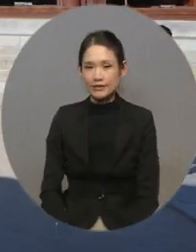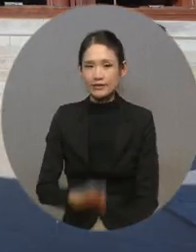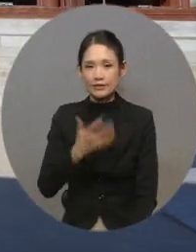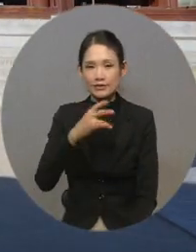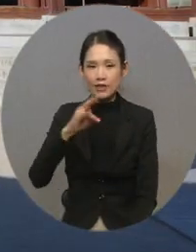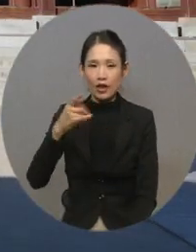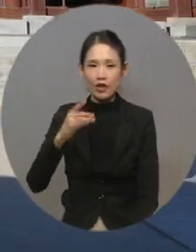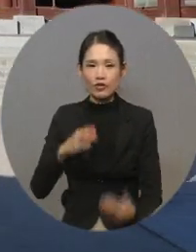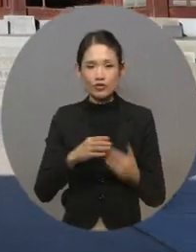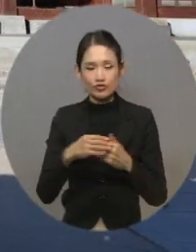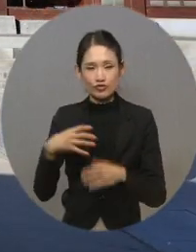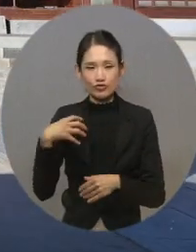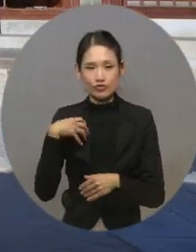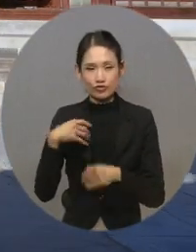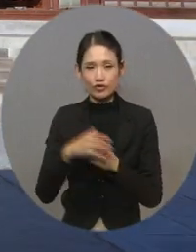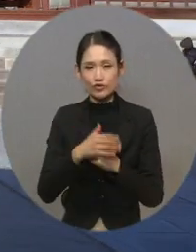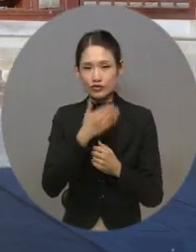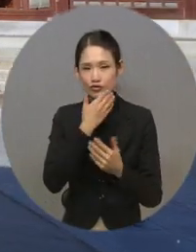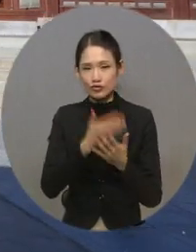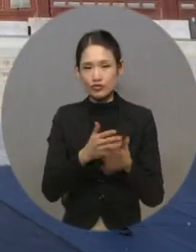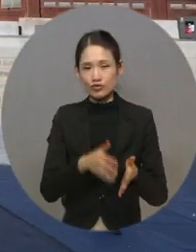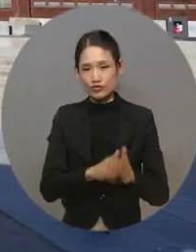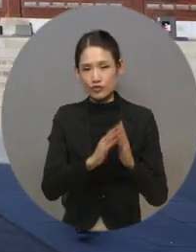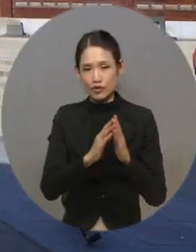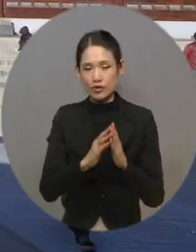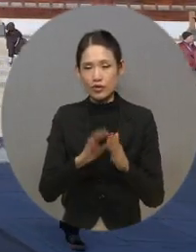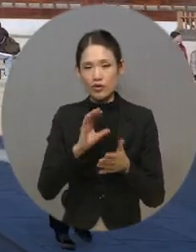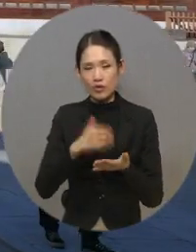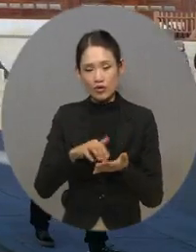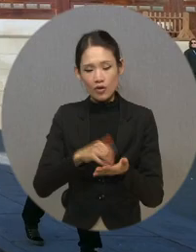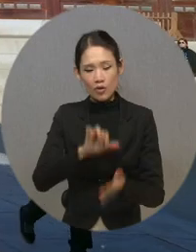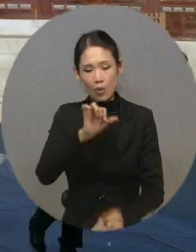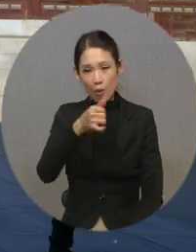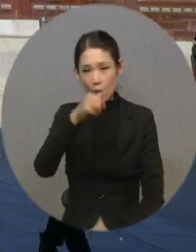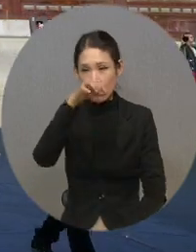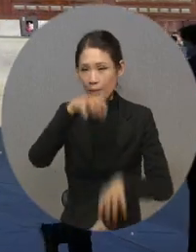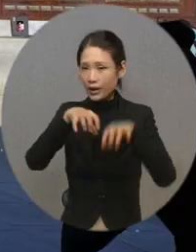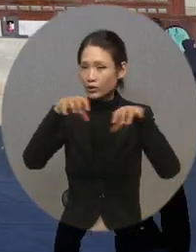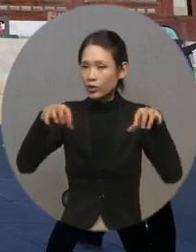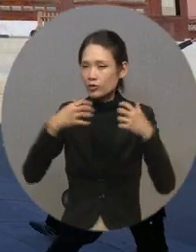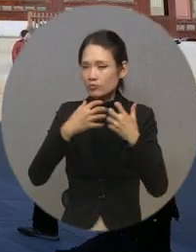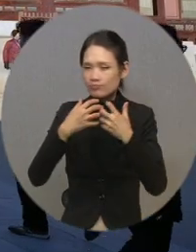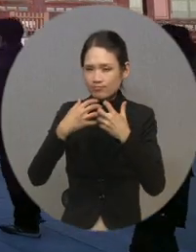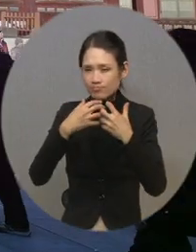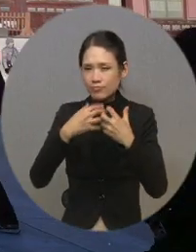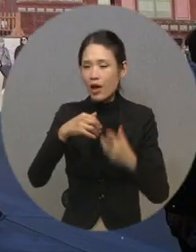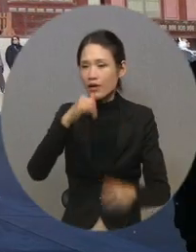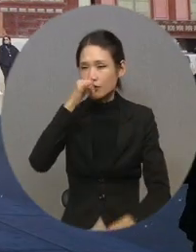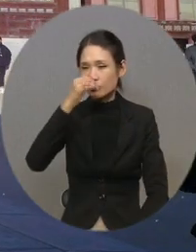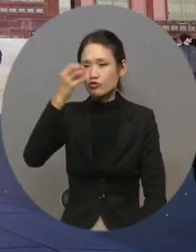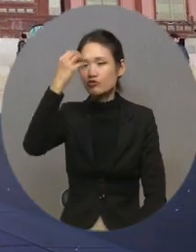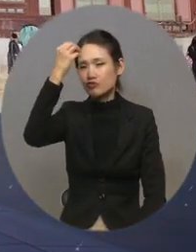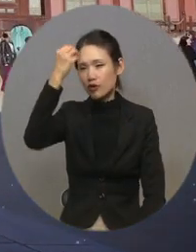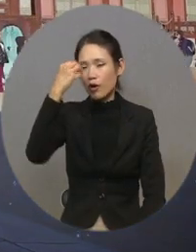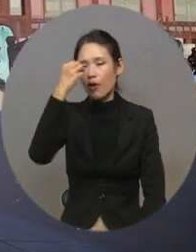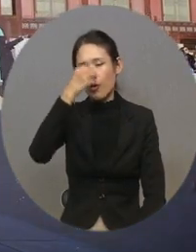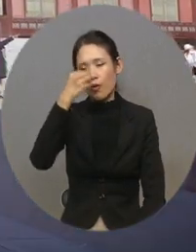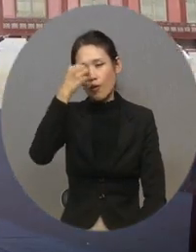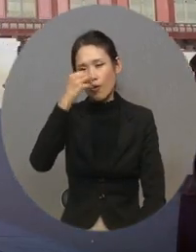승선대원군이 주도한 중건된 경복궁은 500여 동의 건물들이 미로같이 빼곡히 들어선 웅장한